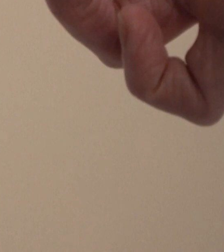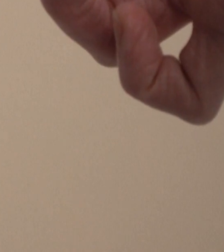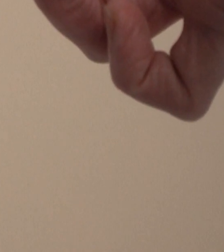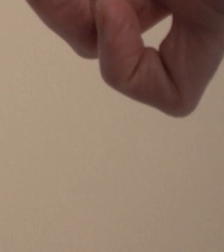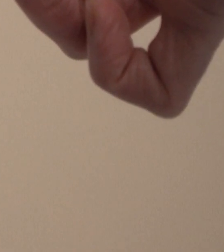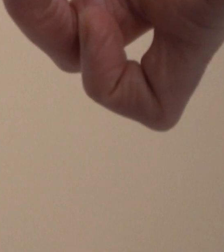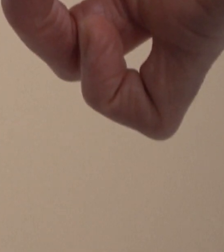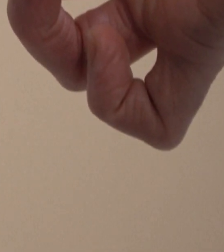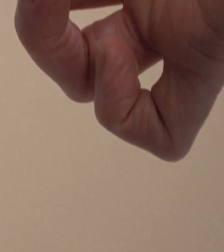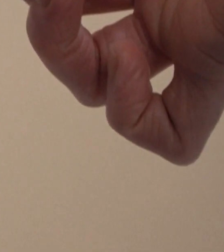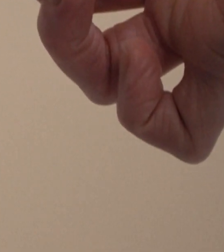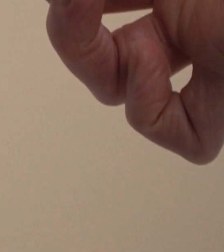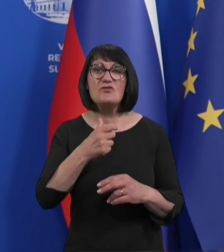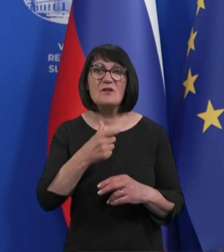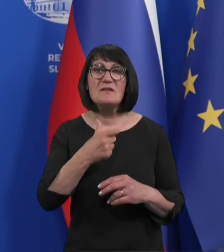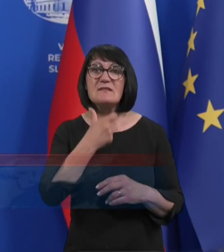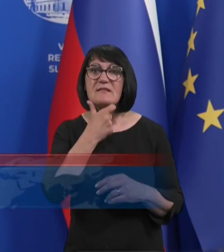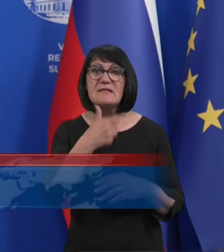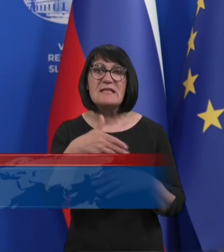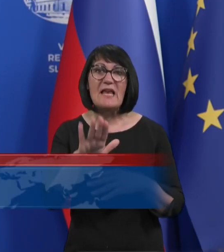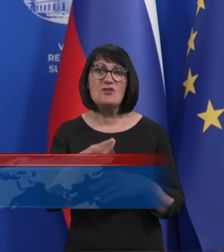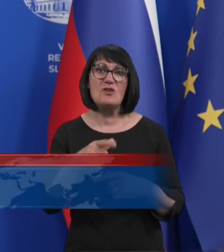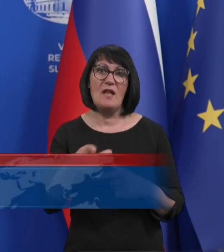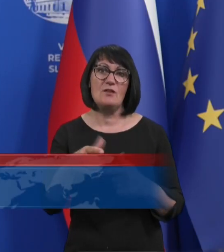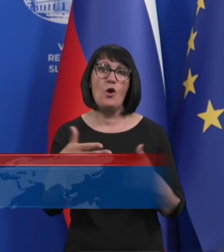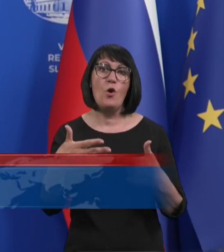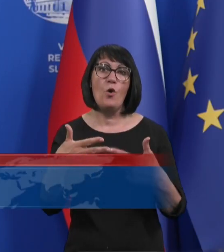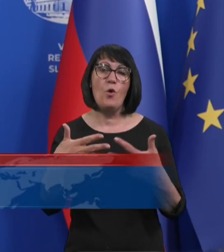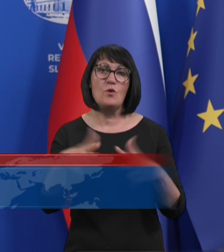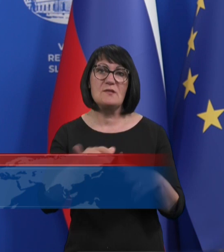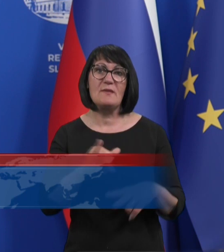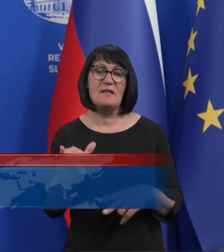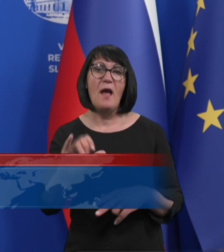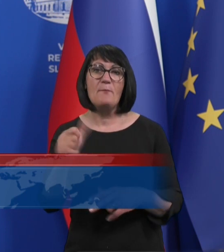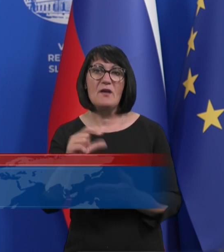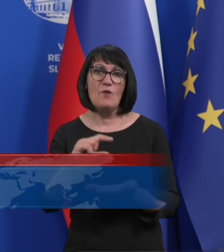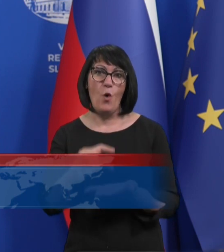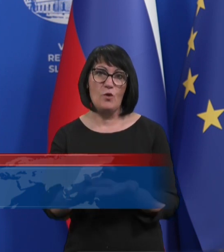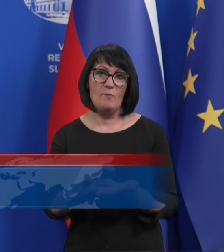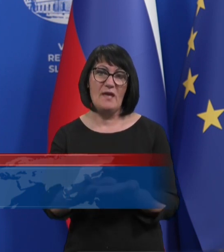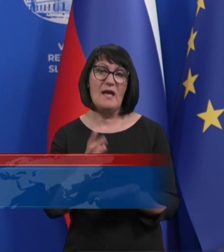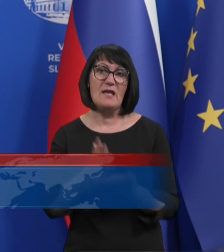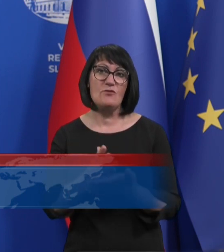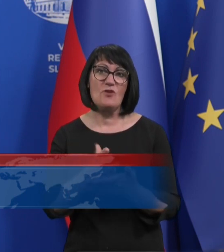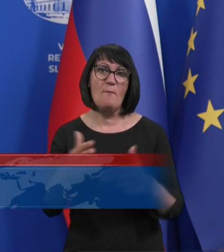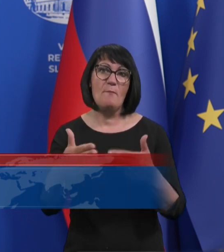ustavili širjenje virusa SARS-CoV-2. Je prvi odmerek dobilo že blizu